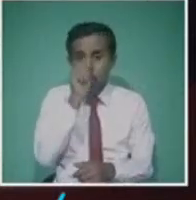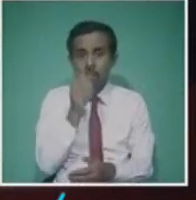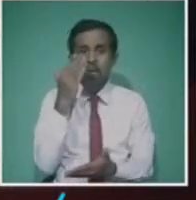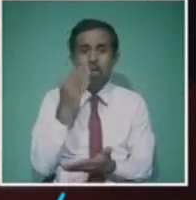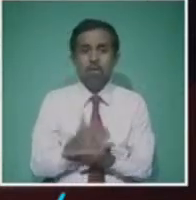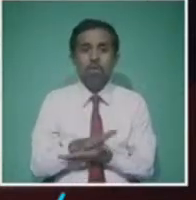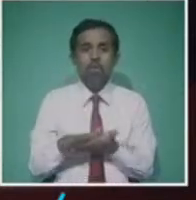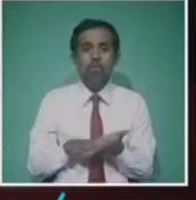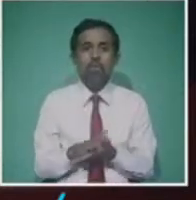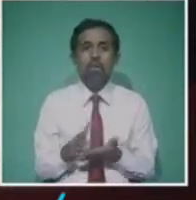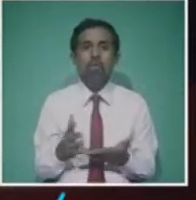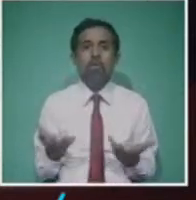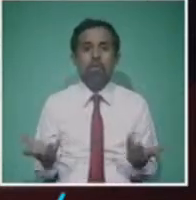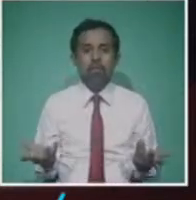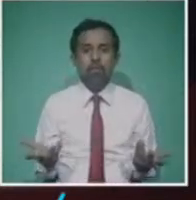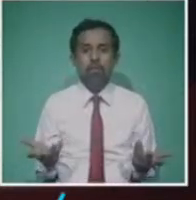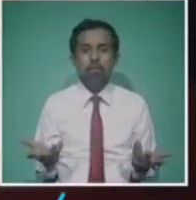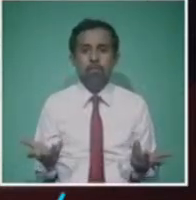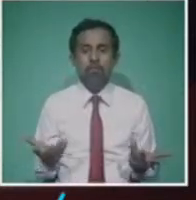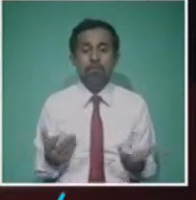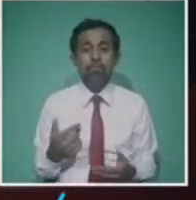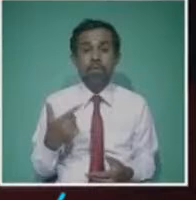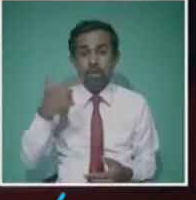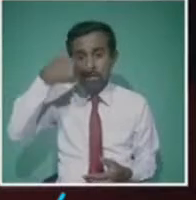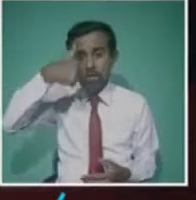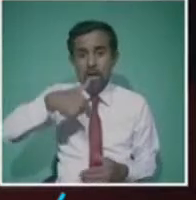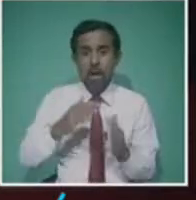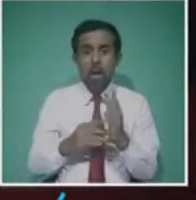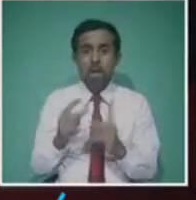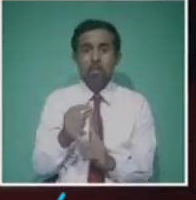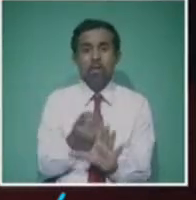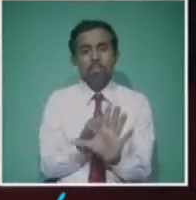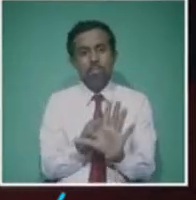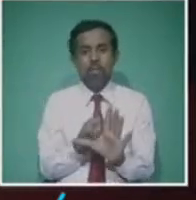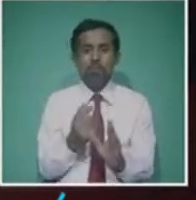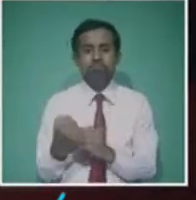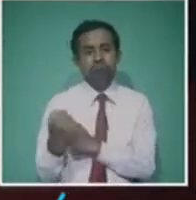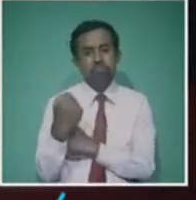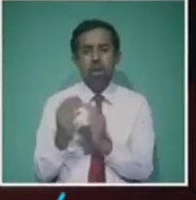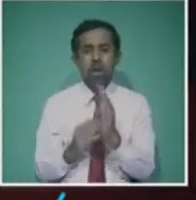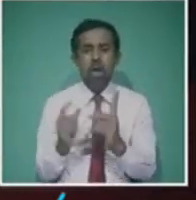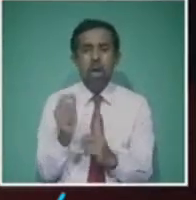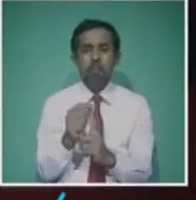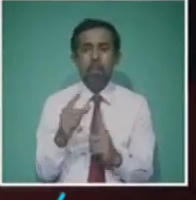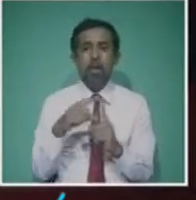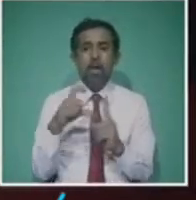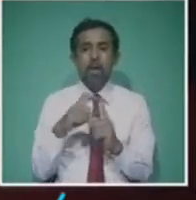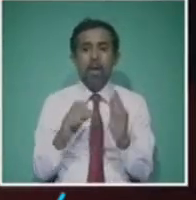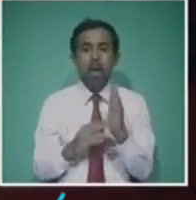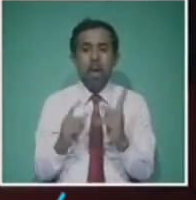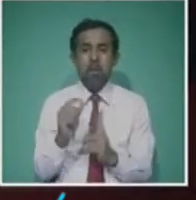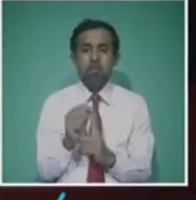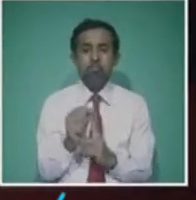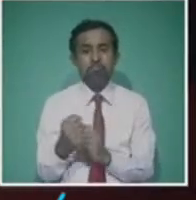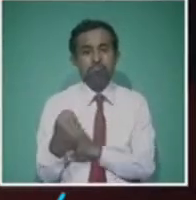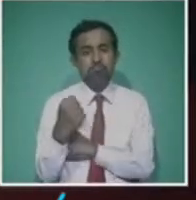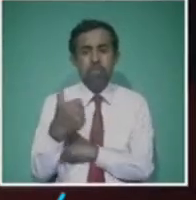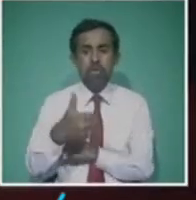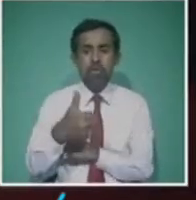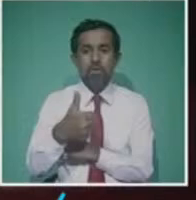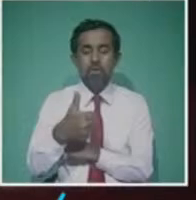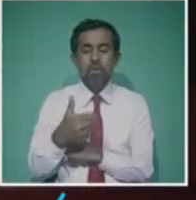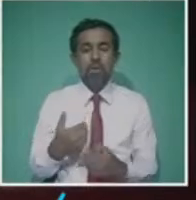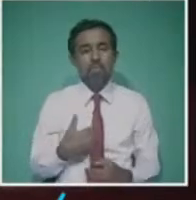නවත්තන්න සූදානම් නැති බවයි. බලශක්ති ඇමති තරුණ ජනසම්පන්න ඇමති කෙනෙක්, අධ්‍යාපනයක් තියෙන ඇමති කෙනෙක් එතුමා